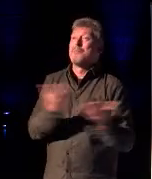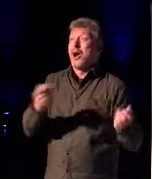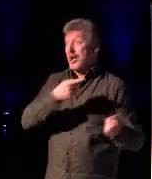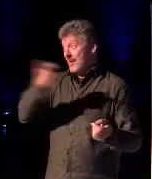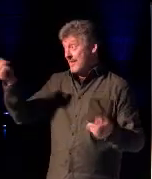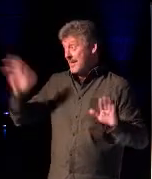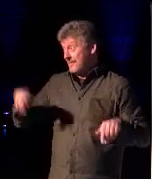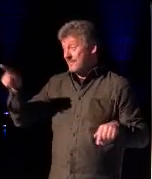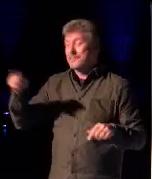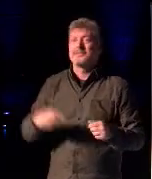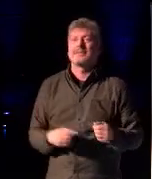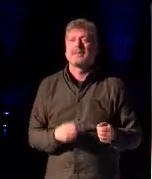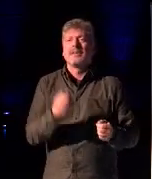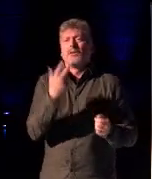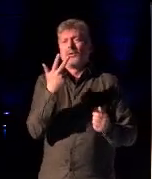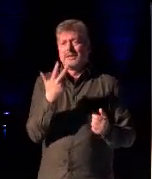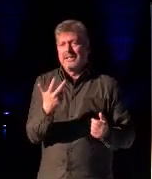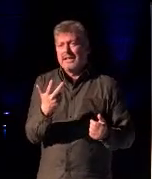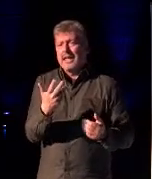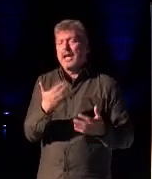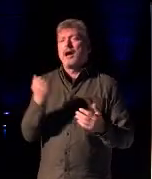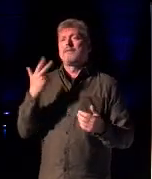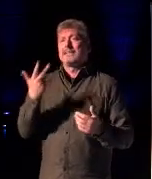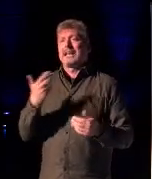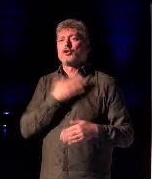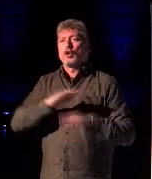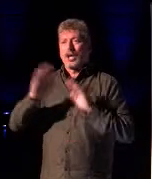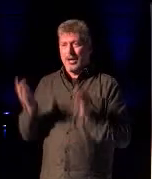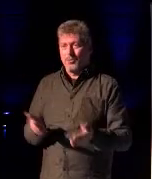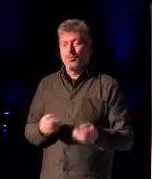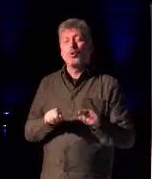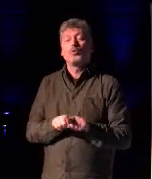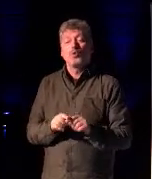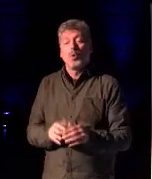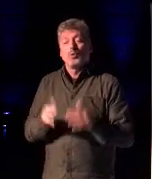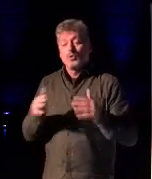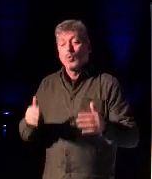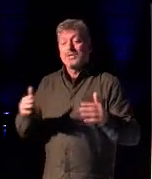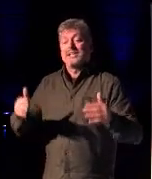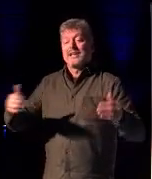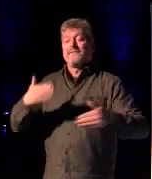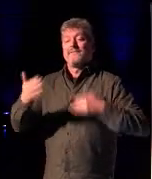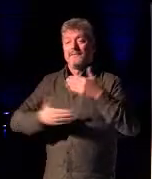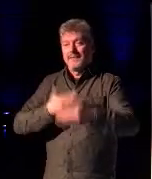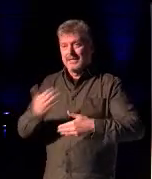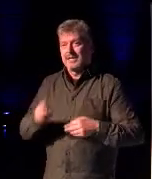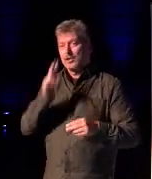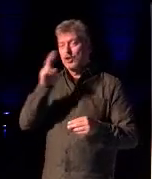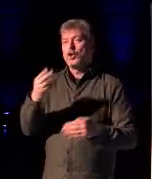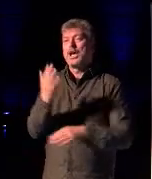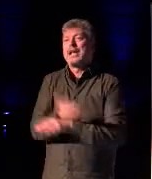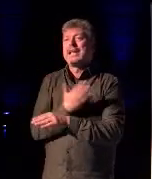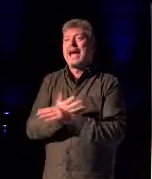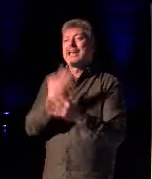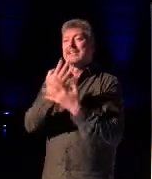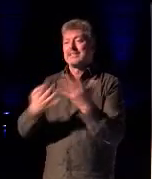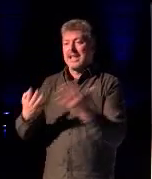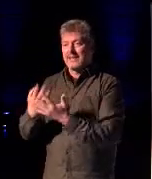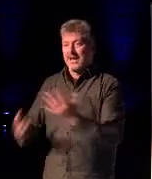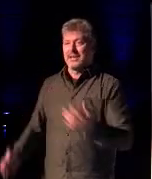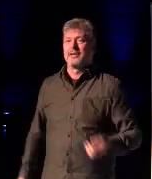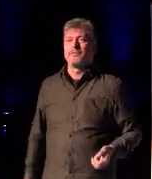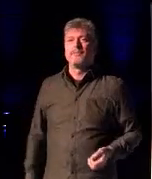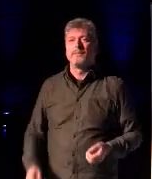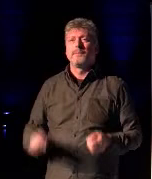her. 3 av 3 sykehus. Og så har det gått suksessivt videre til nye læringsnettverk.